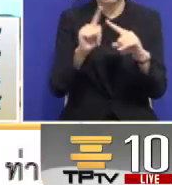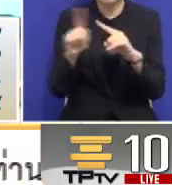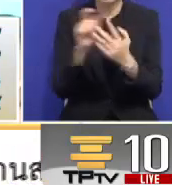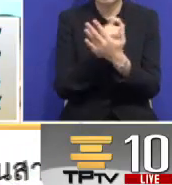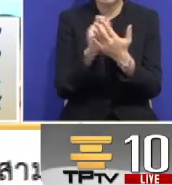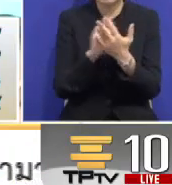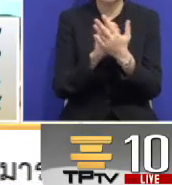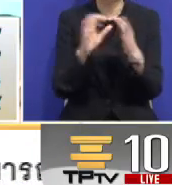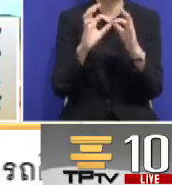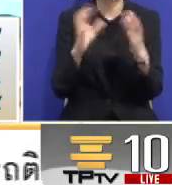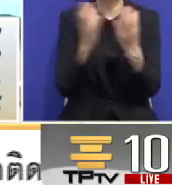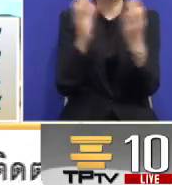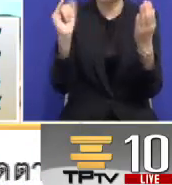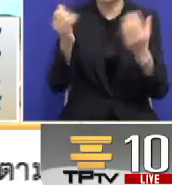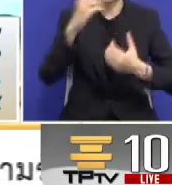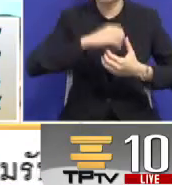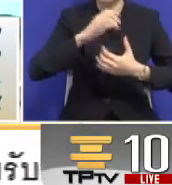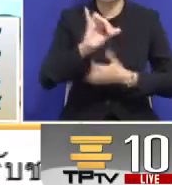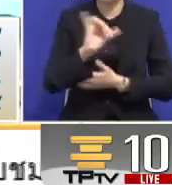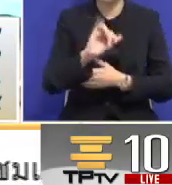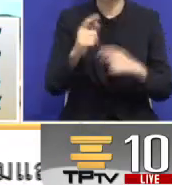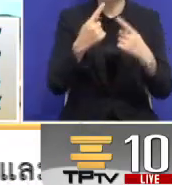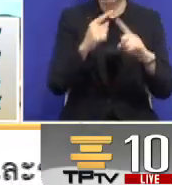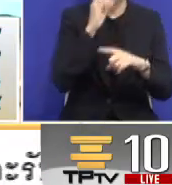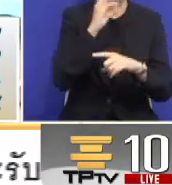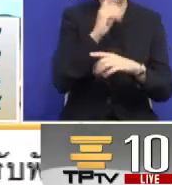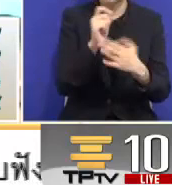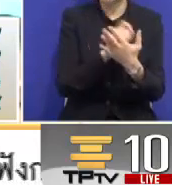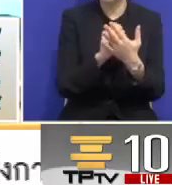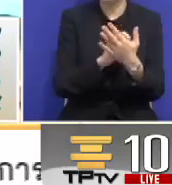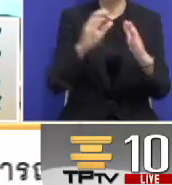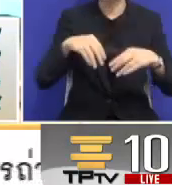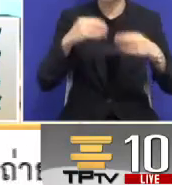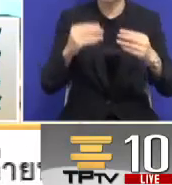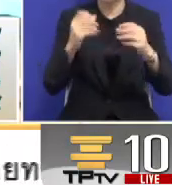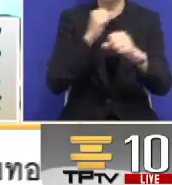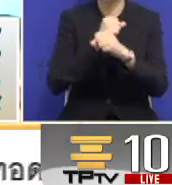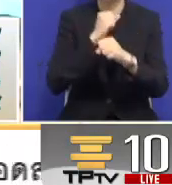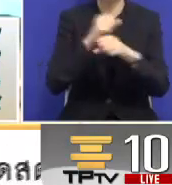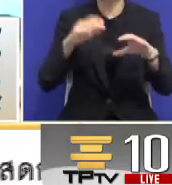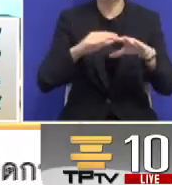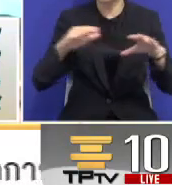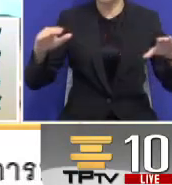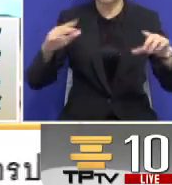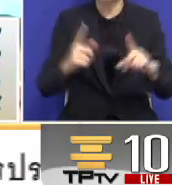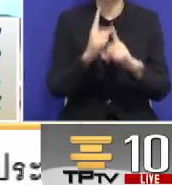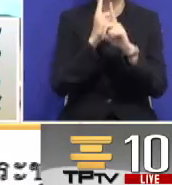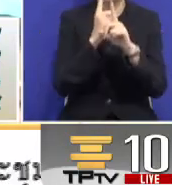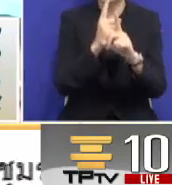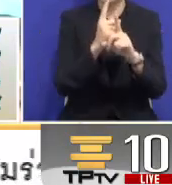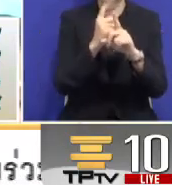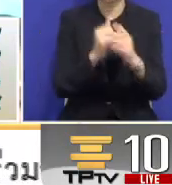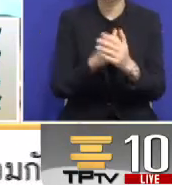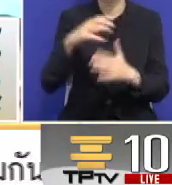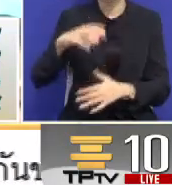รณเขาก็เลยเขียนต่อไปว่าให้ใช้มาตรฐานจริยธรรมนี้กับสภา